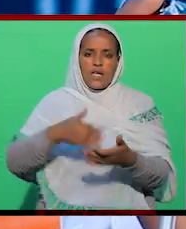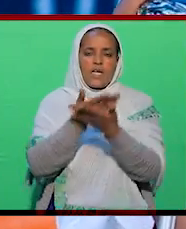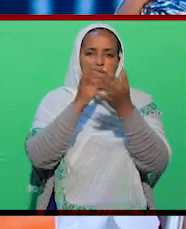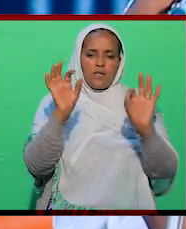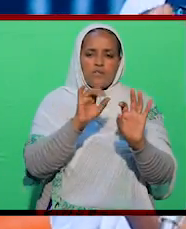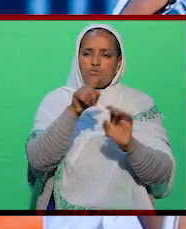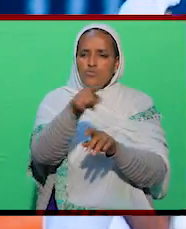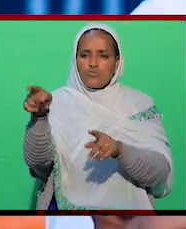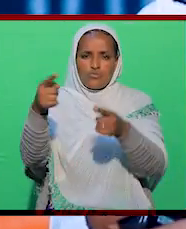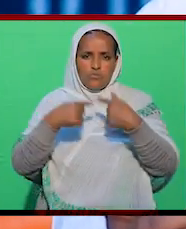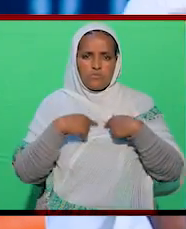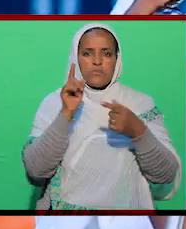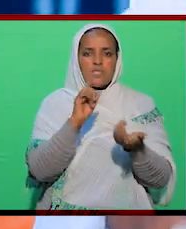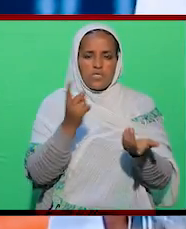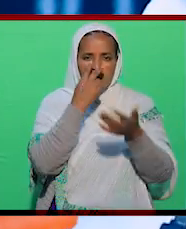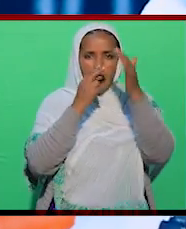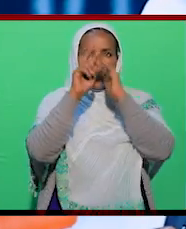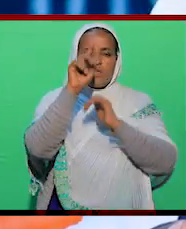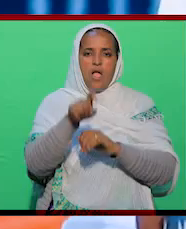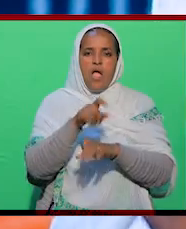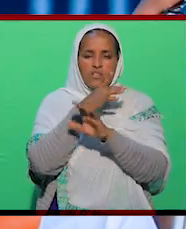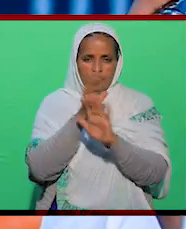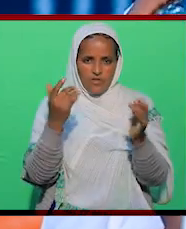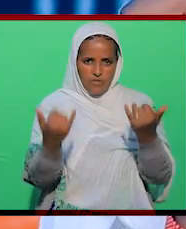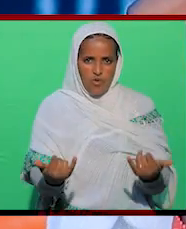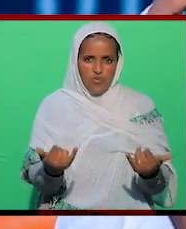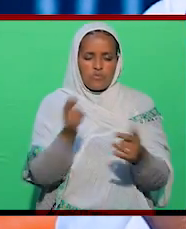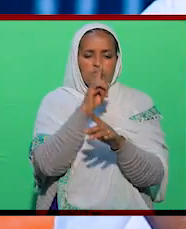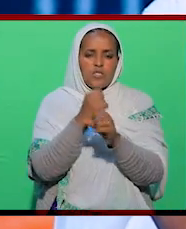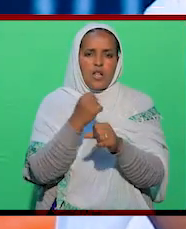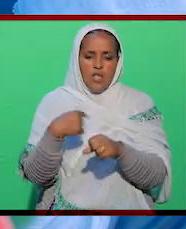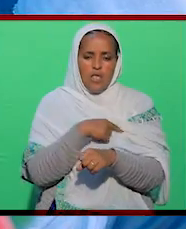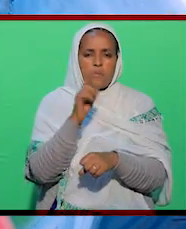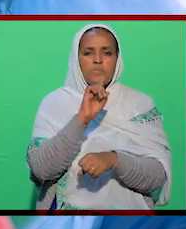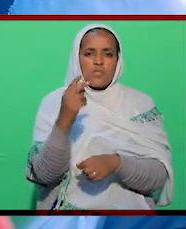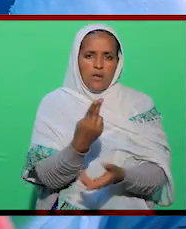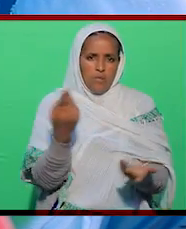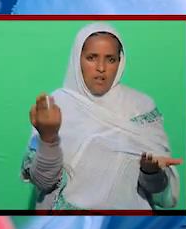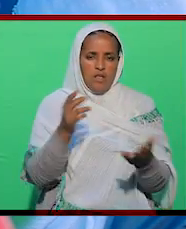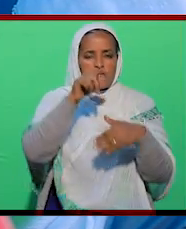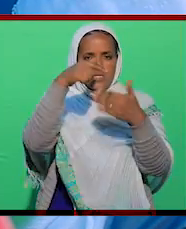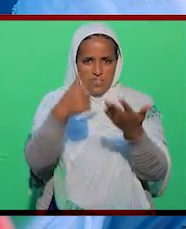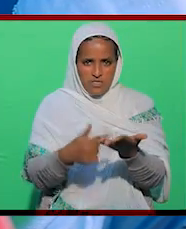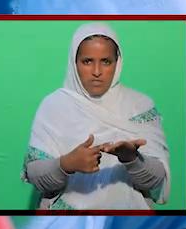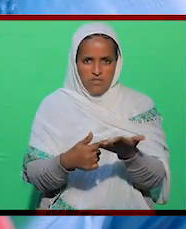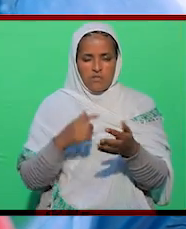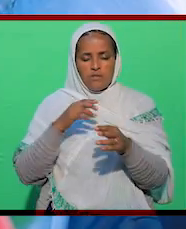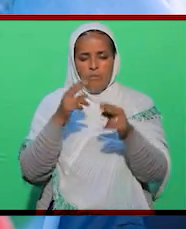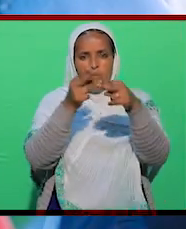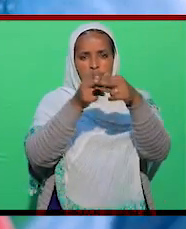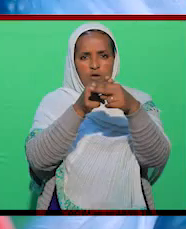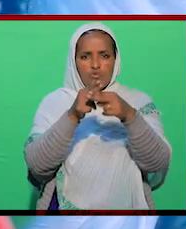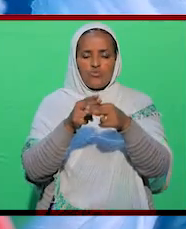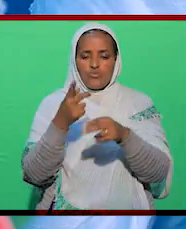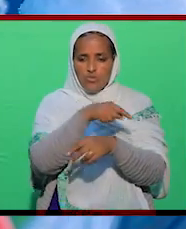በቃ ምንም የቀረ ነገር የለም። ምን ሊነግሩን ይመጣሉ? ነቢይ አያስፈልገንም። አሁን ምን ይሰራልናል? ምን ይነግረናል?